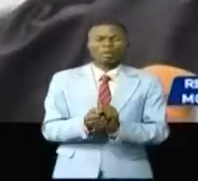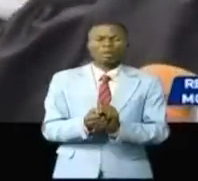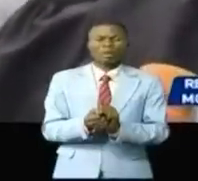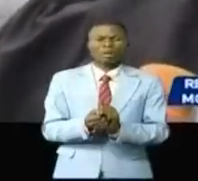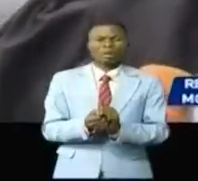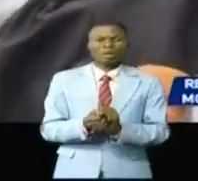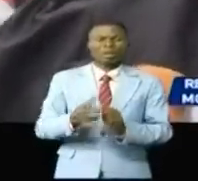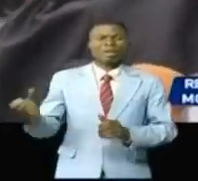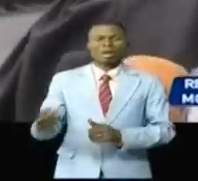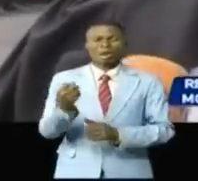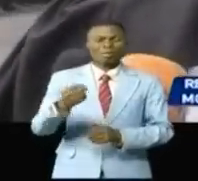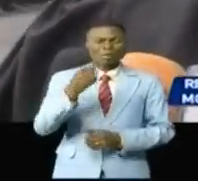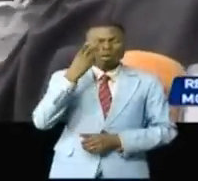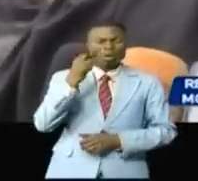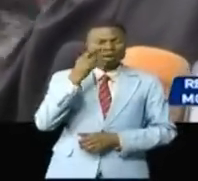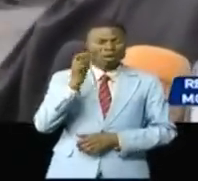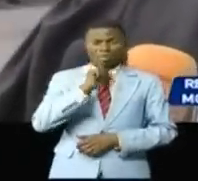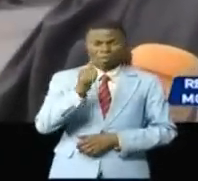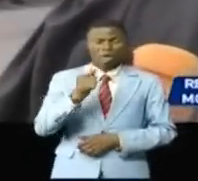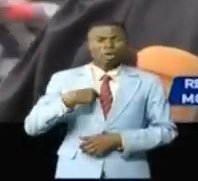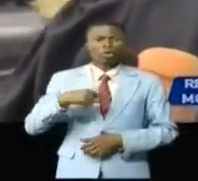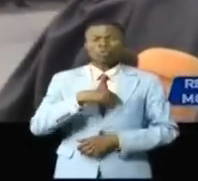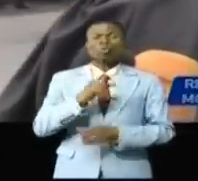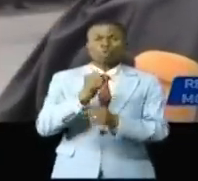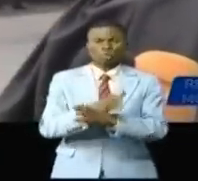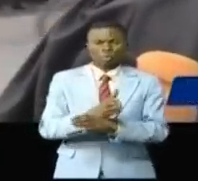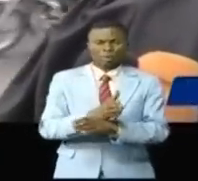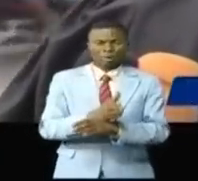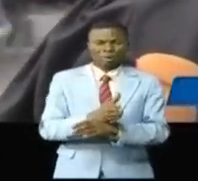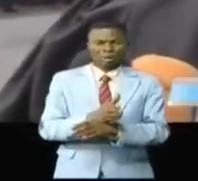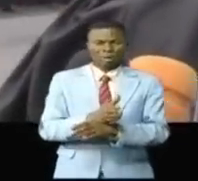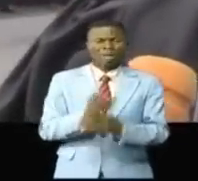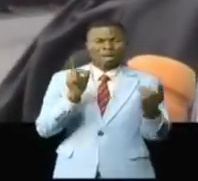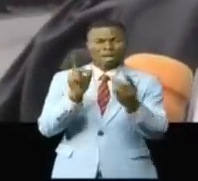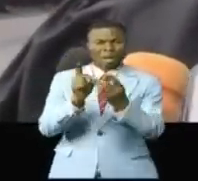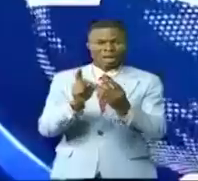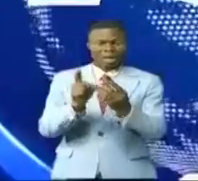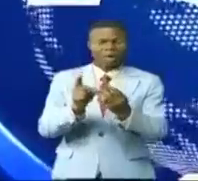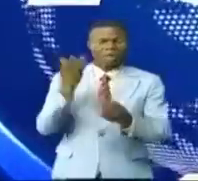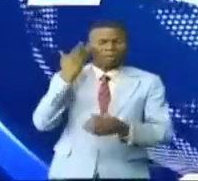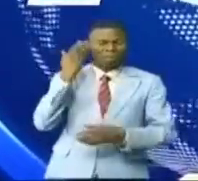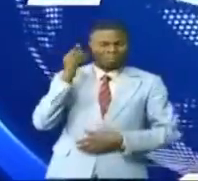de prise à partie, nous sommes prêts à en découdre avec M. Pelémon.